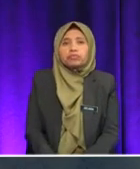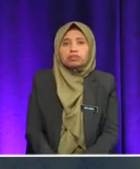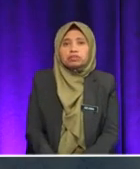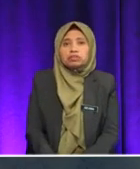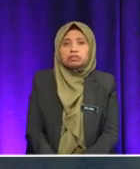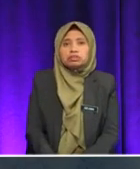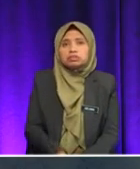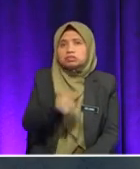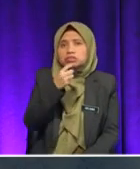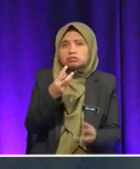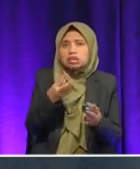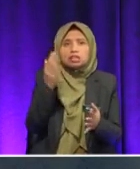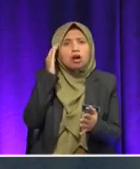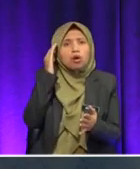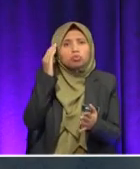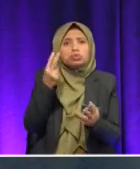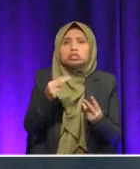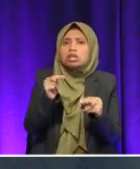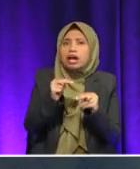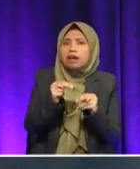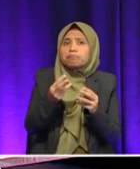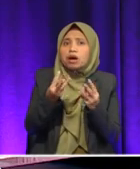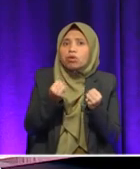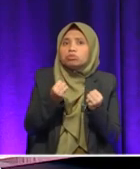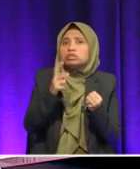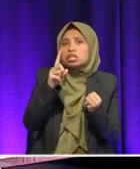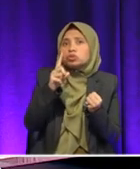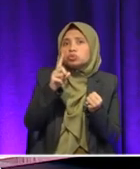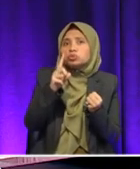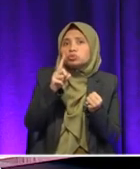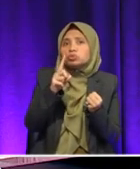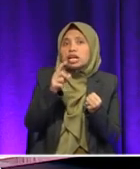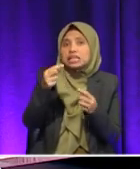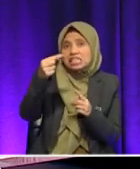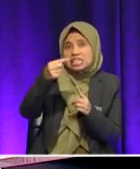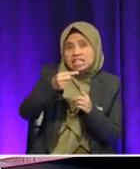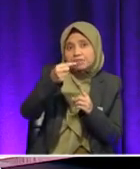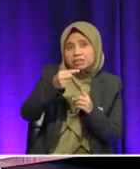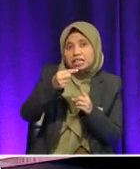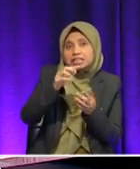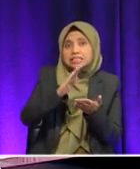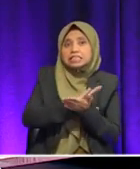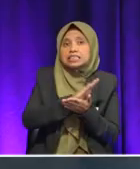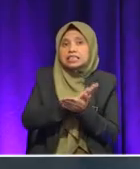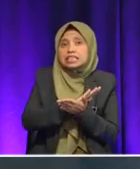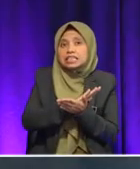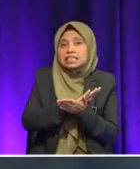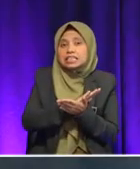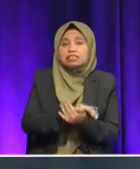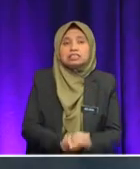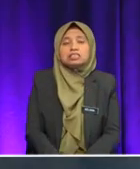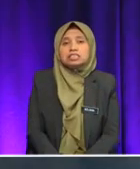coba saya sudah tahu nilai dia kan Cikgu saya enak lagi satu lagi dua lah klik kertas nih Nah Tapi saya tahu mungkin